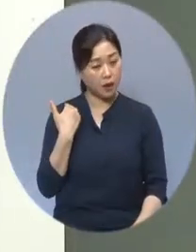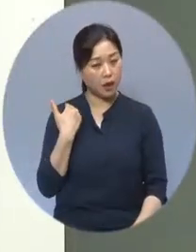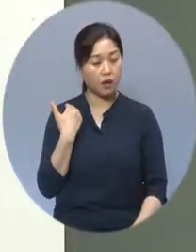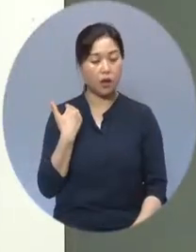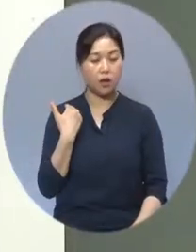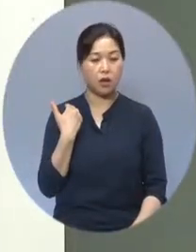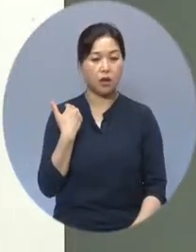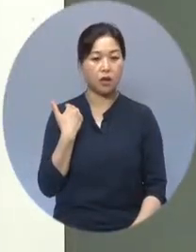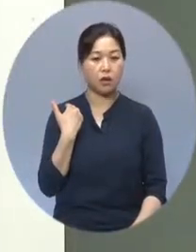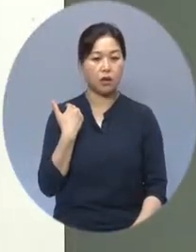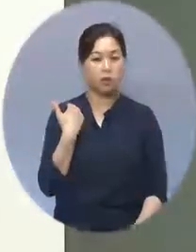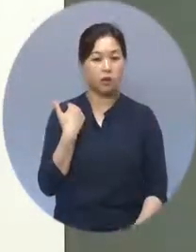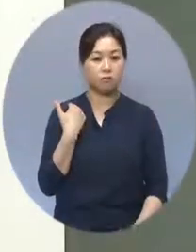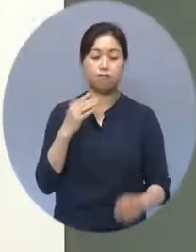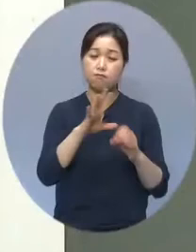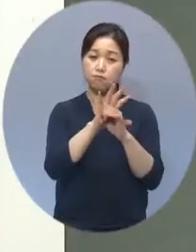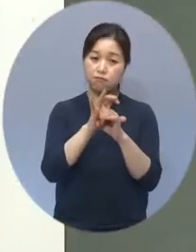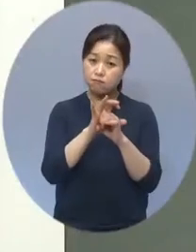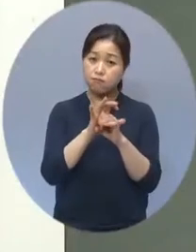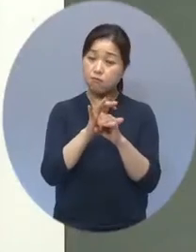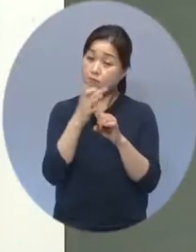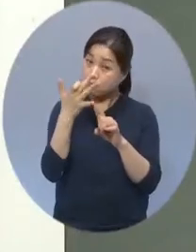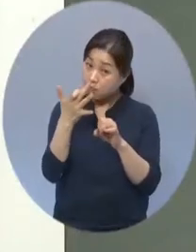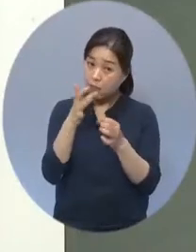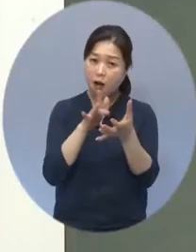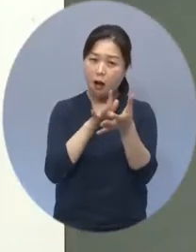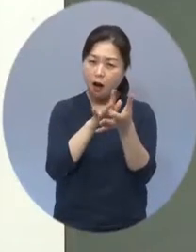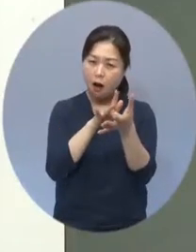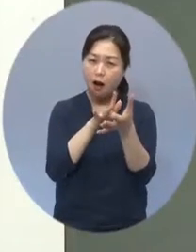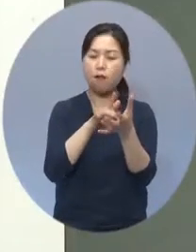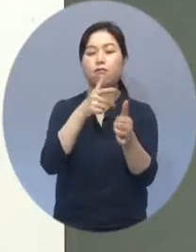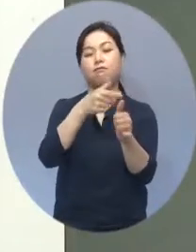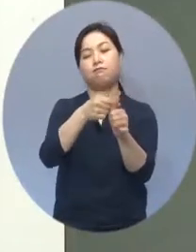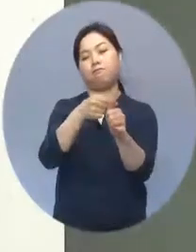요즘에는 이제 코로나 백신 접종이